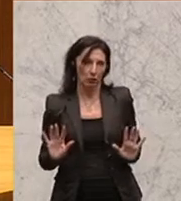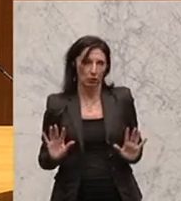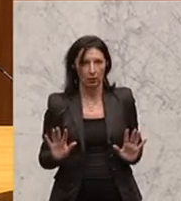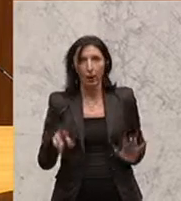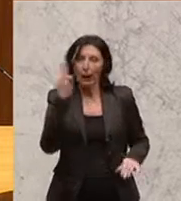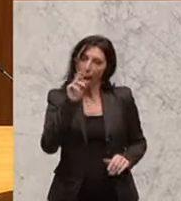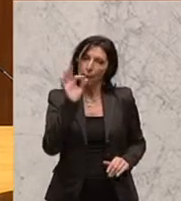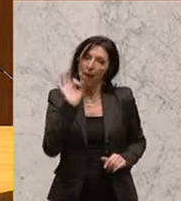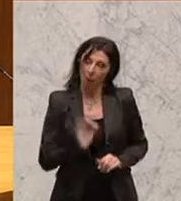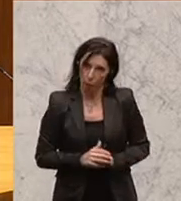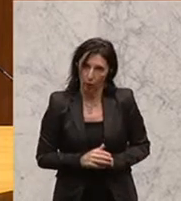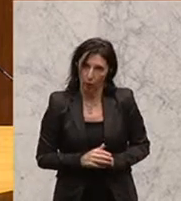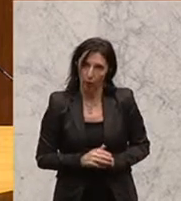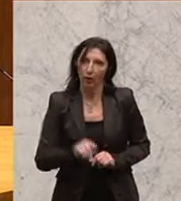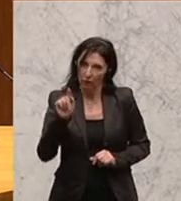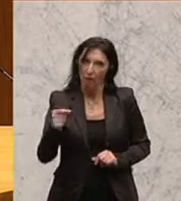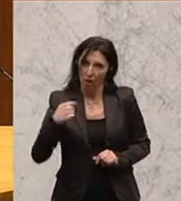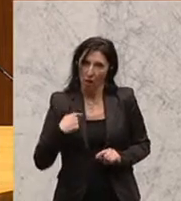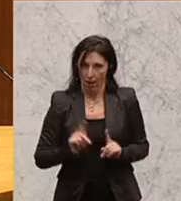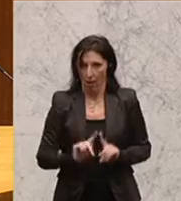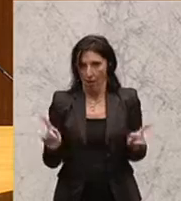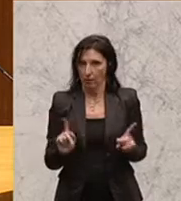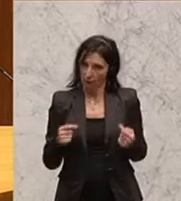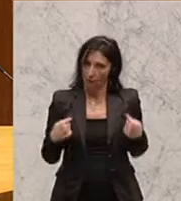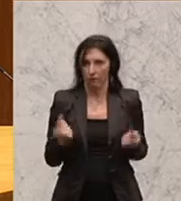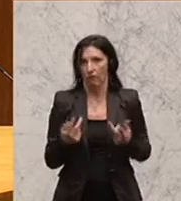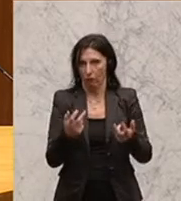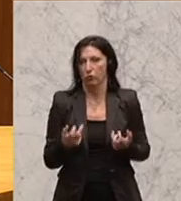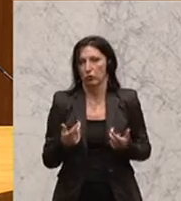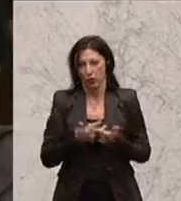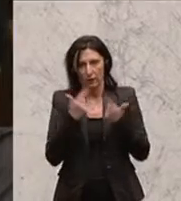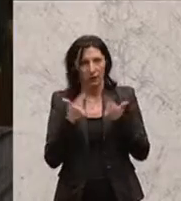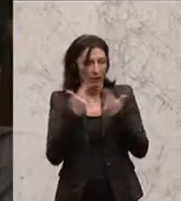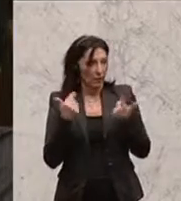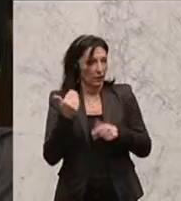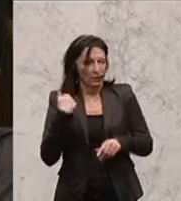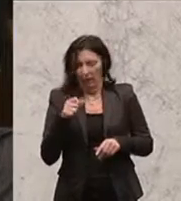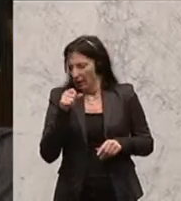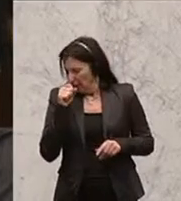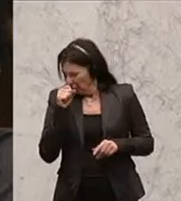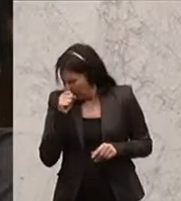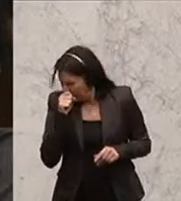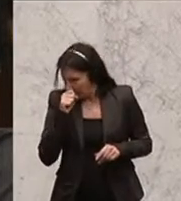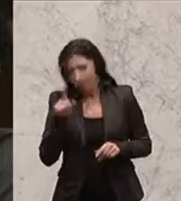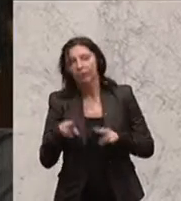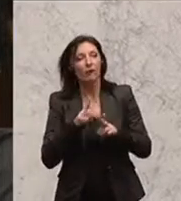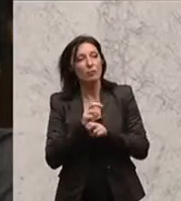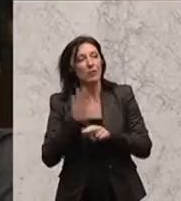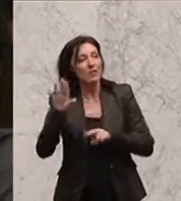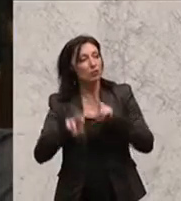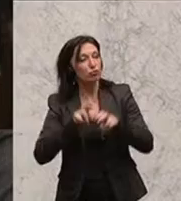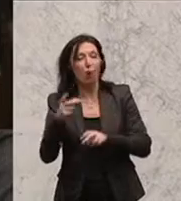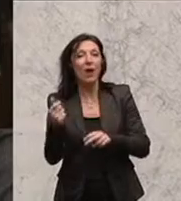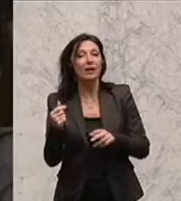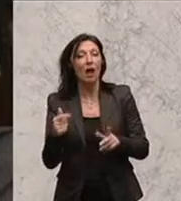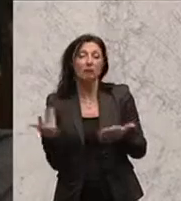FPÖ, im Gegensatz zu Ihnen wollen wir Aufklärung darüber, was mit dem hart erarbeiteten Steuergeld der Österreicherinnen und Österreicher geschehen ist. Wir